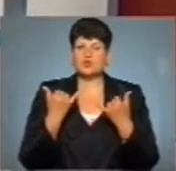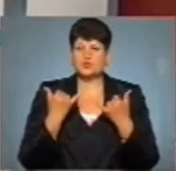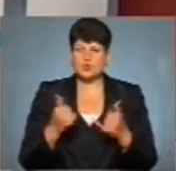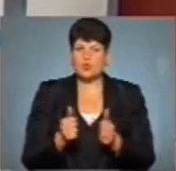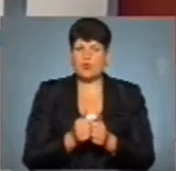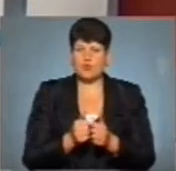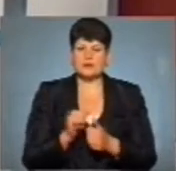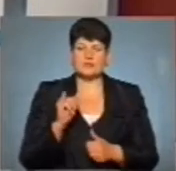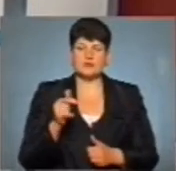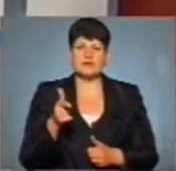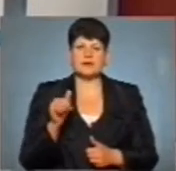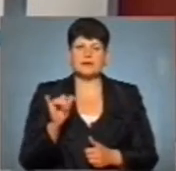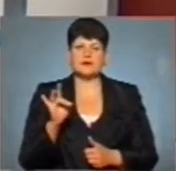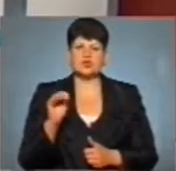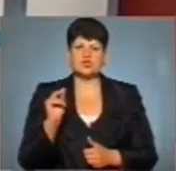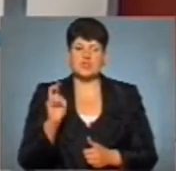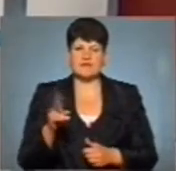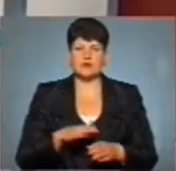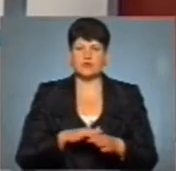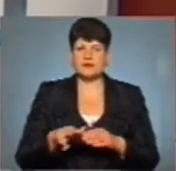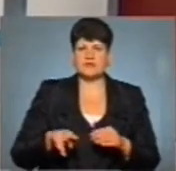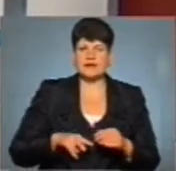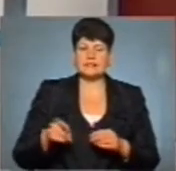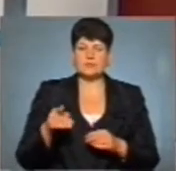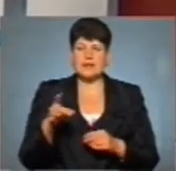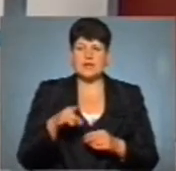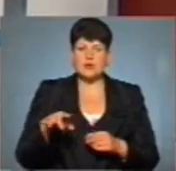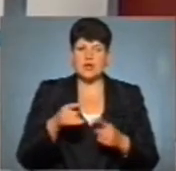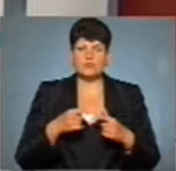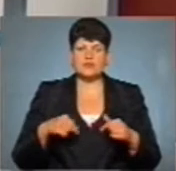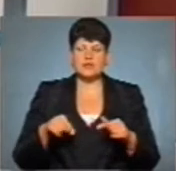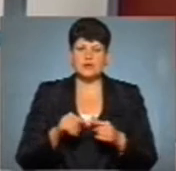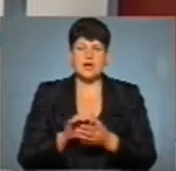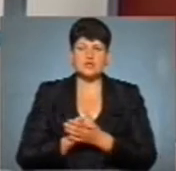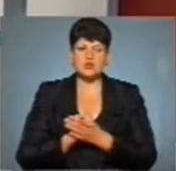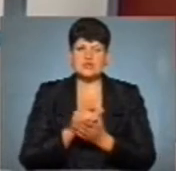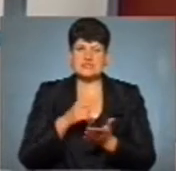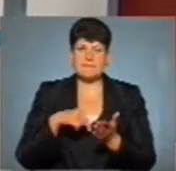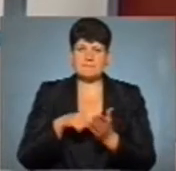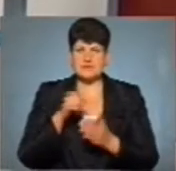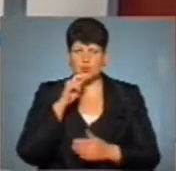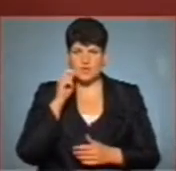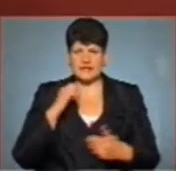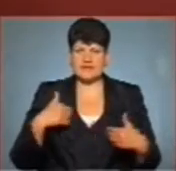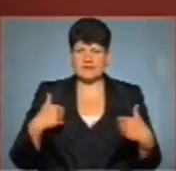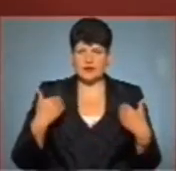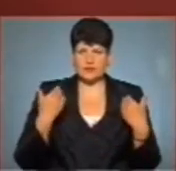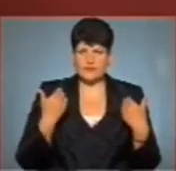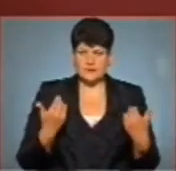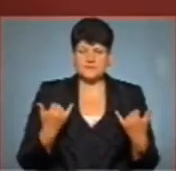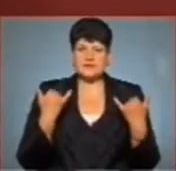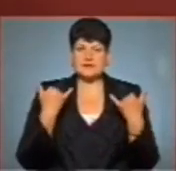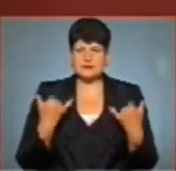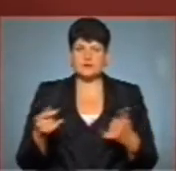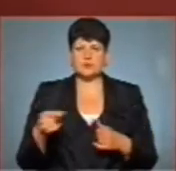Ігор Гірчак, виконавчий директор Тернопільського регіонального відділення Асоціації міст України. Вітаю вас. Доброго дня. Наразі на